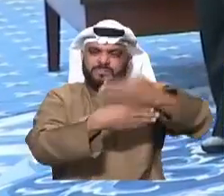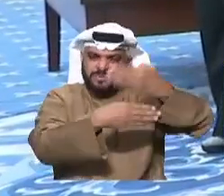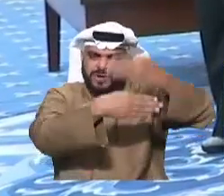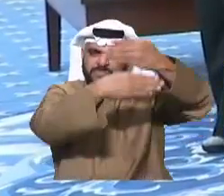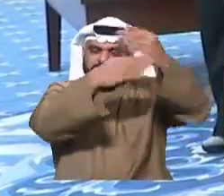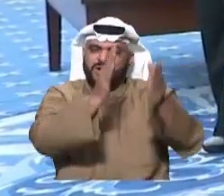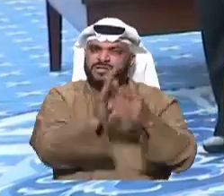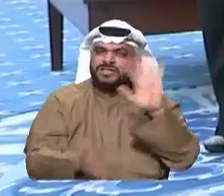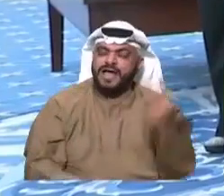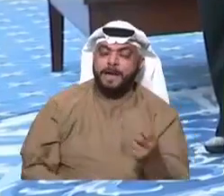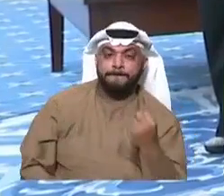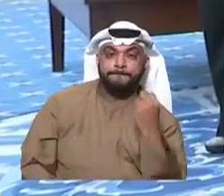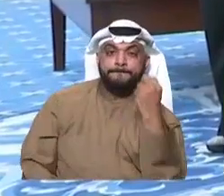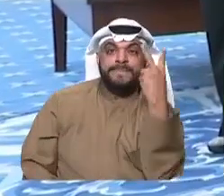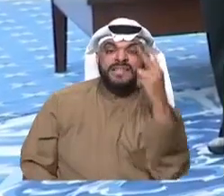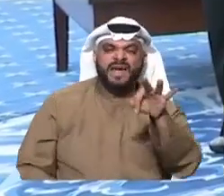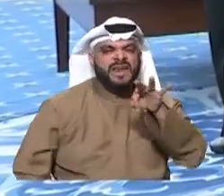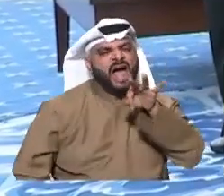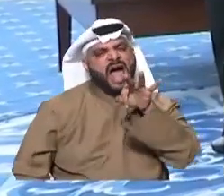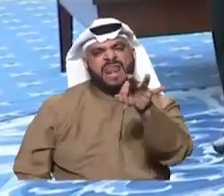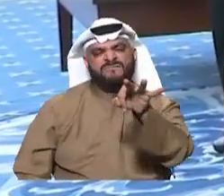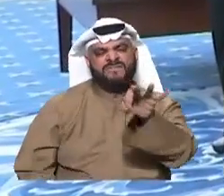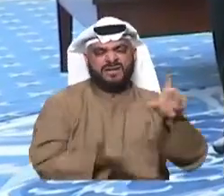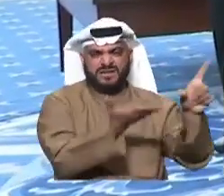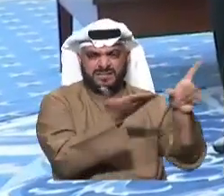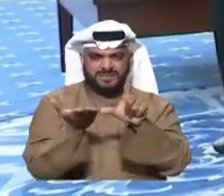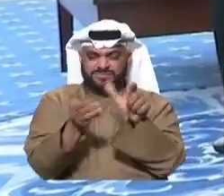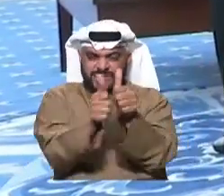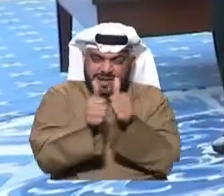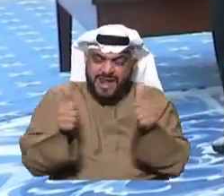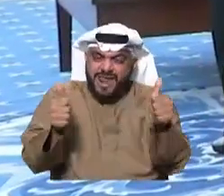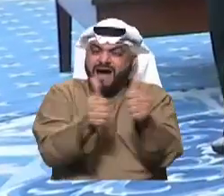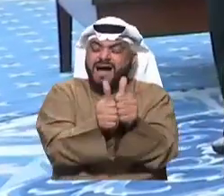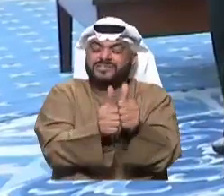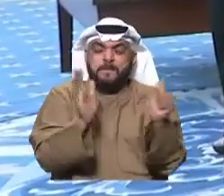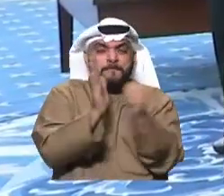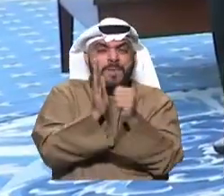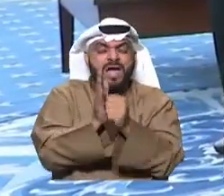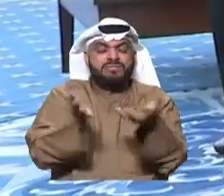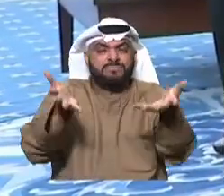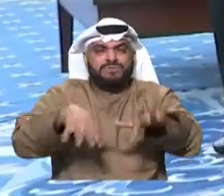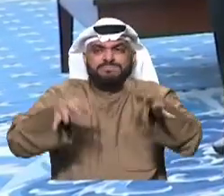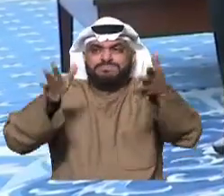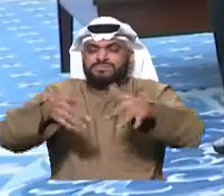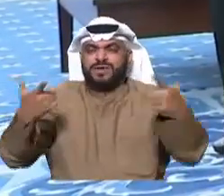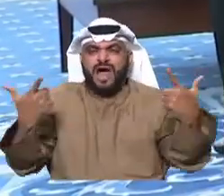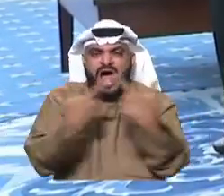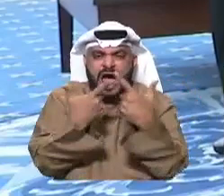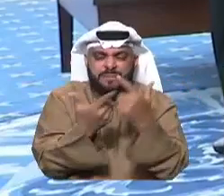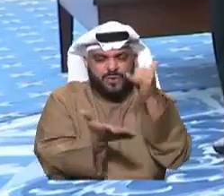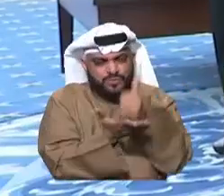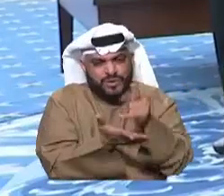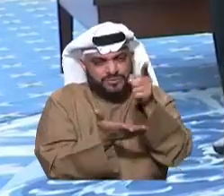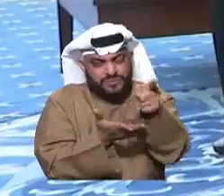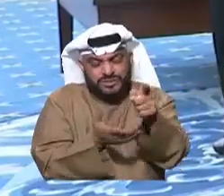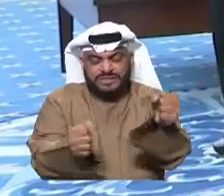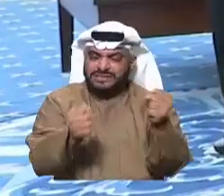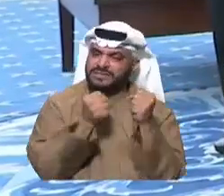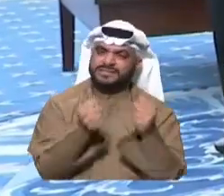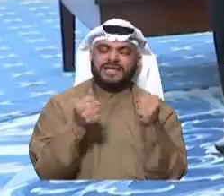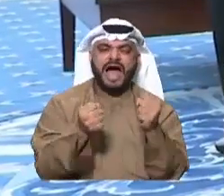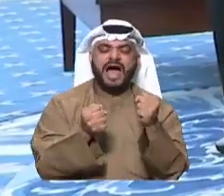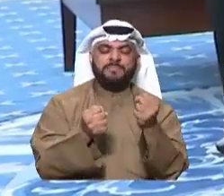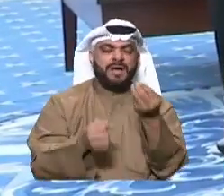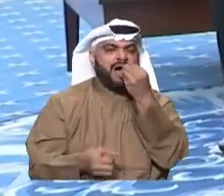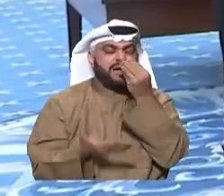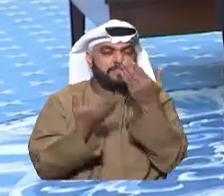وتسكين حوالي 200 ألف لاجئ داخلي داخل اليمن المتأثرين بالأوضاع السياسية والعسكرية